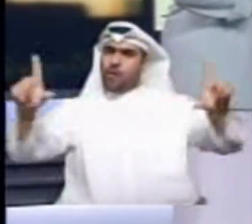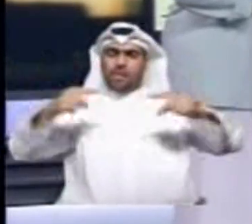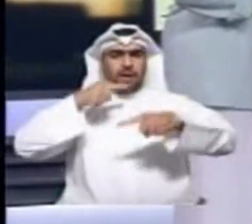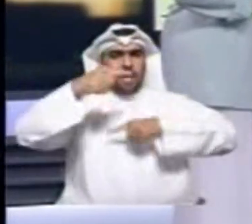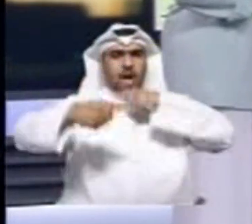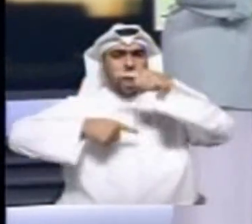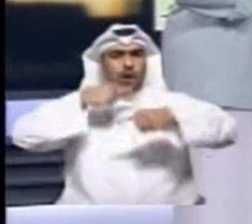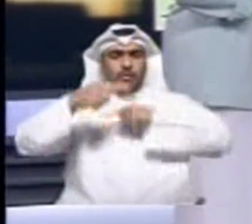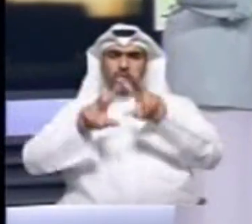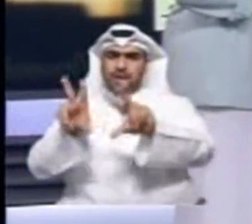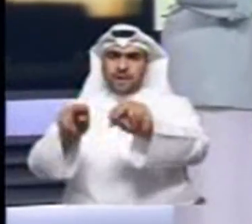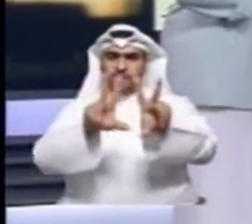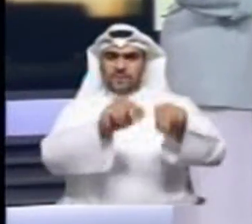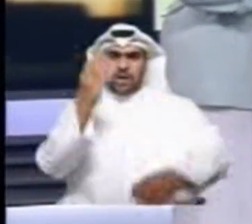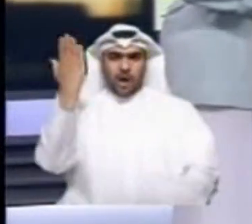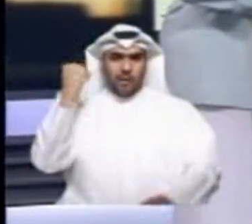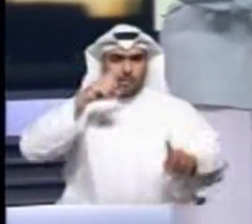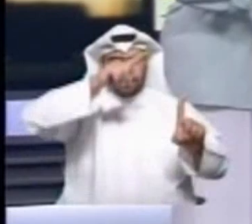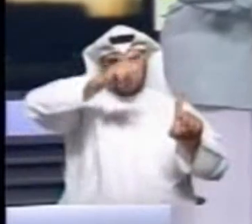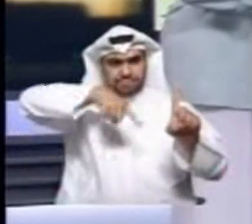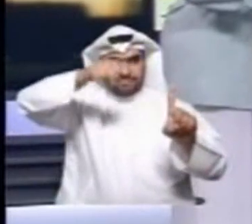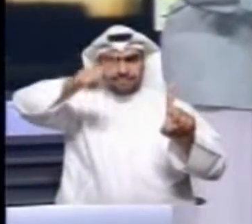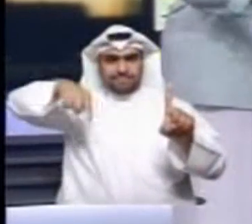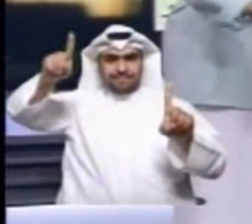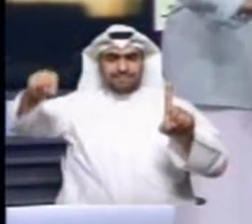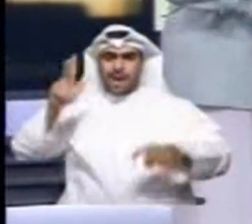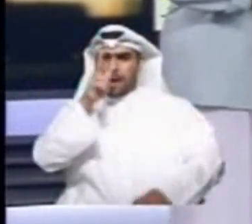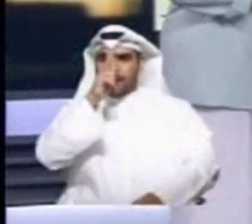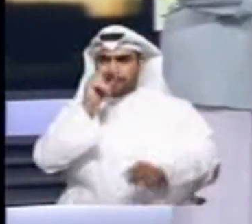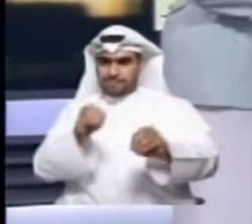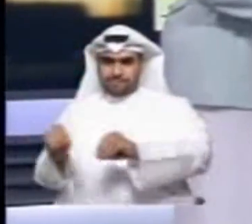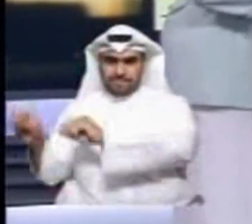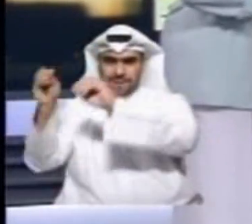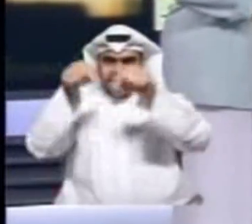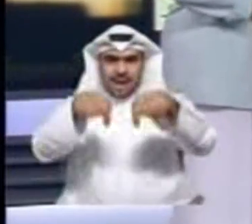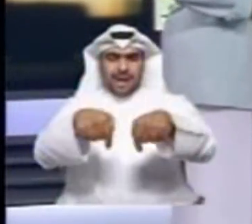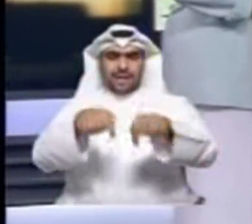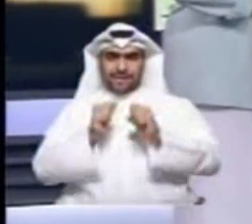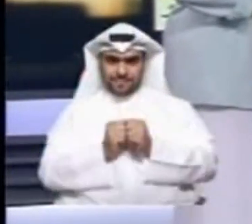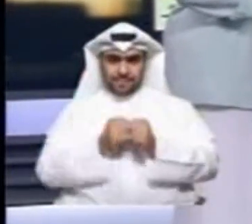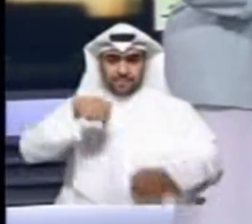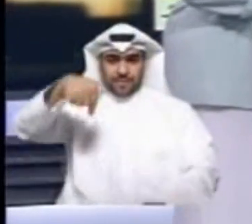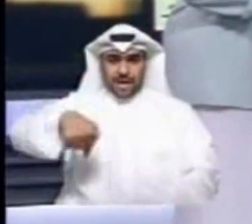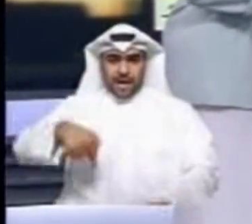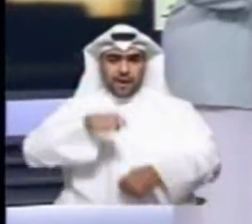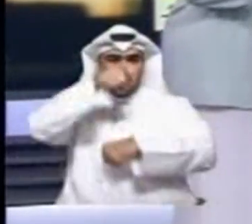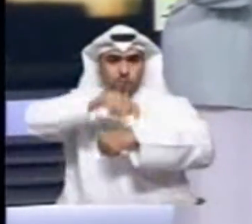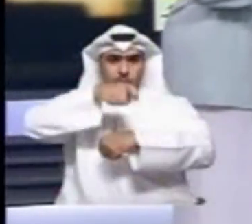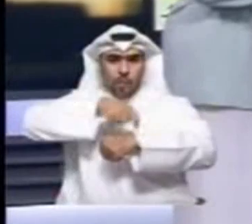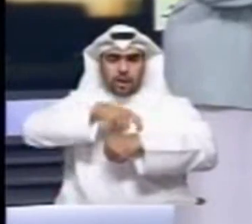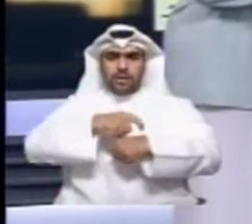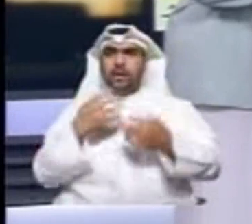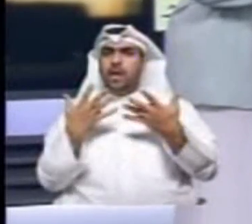للاحصاءات اللي عندنا السنه الفاتت ان شاء الله. نعم. الآن يعني خلال فترة الوسم وأيضا خلال هذه الفترة فترة السرايات